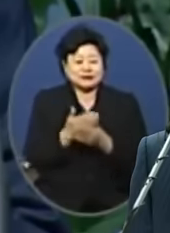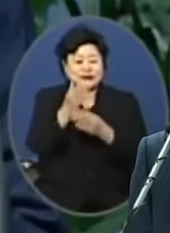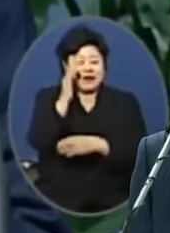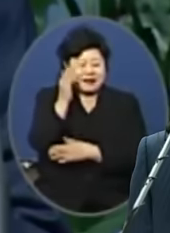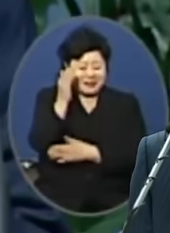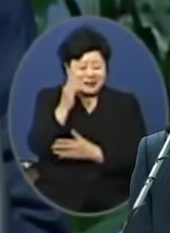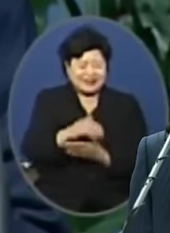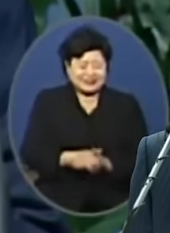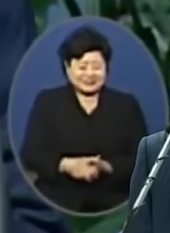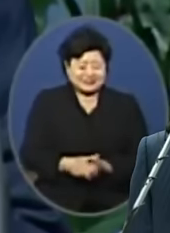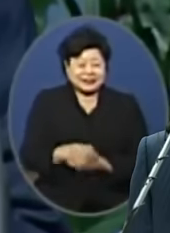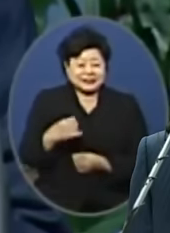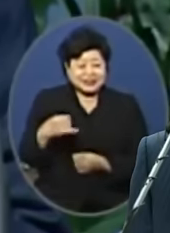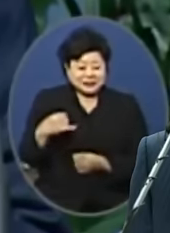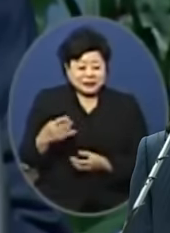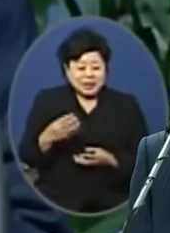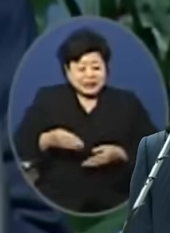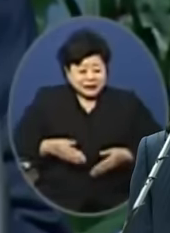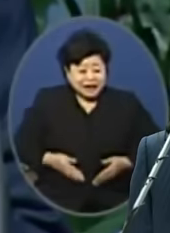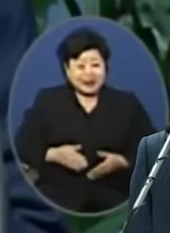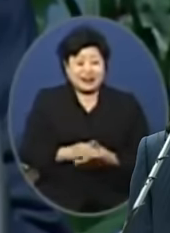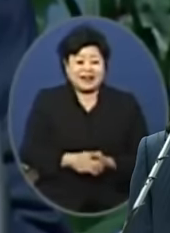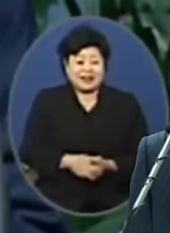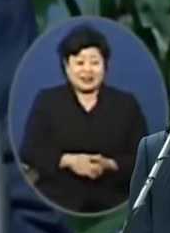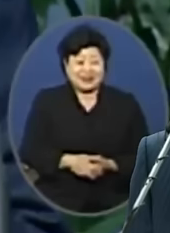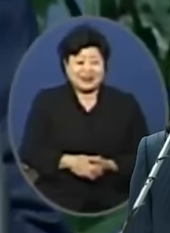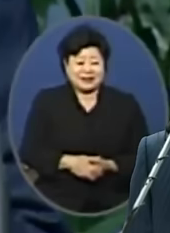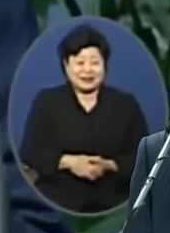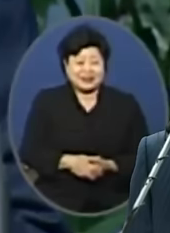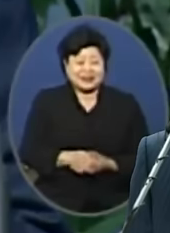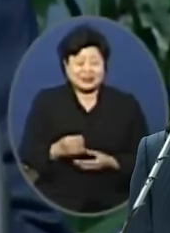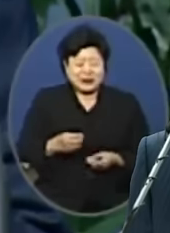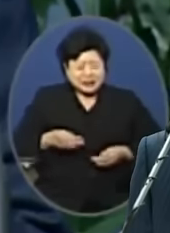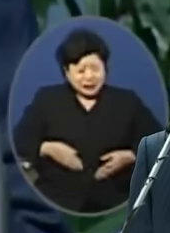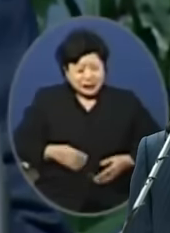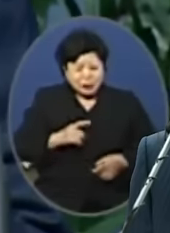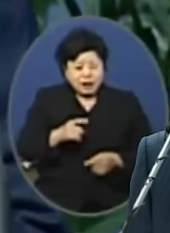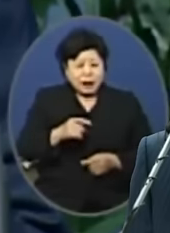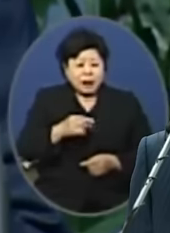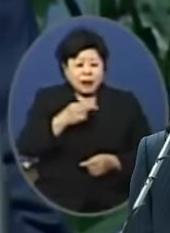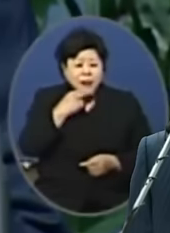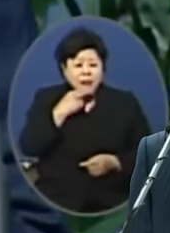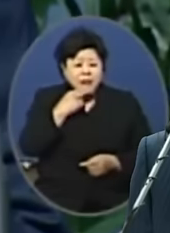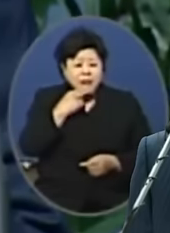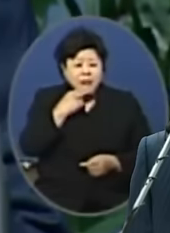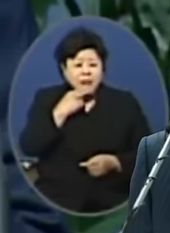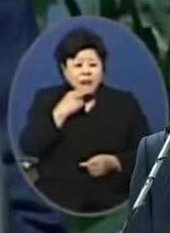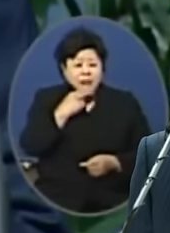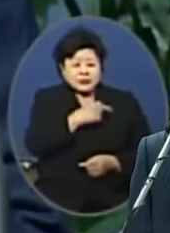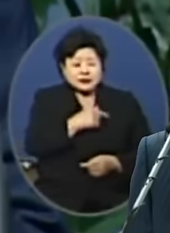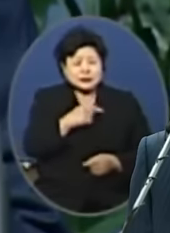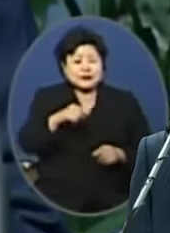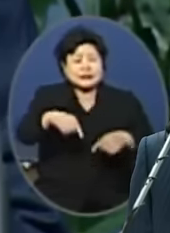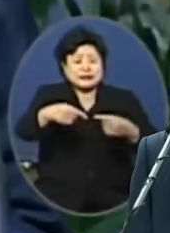때도 자녀들 낳고 애들 많이 낳으라는 말 안 할 때 꼭 조지사가 참석해서